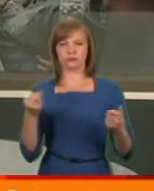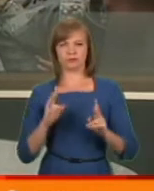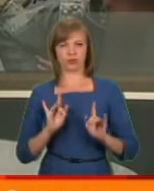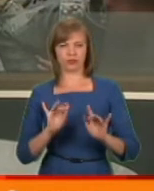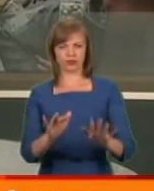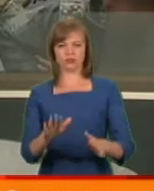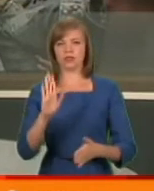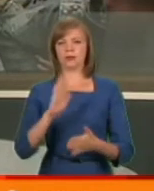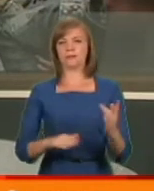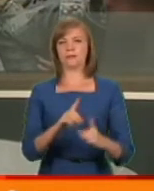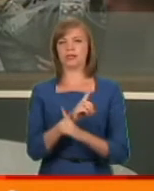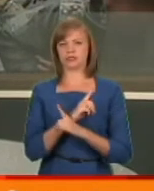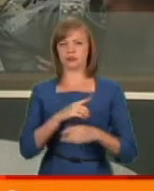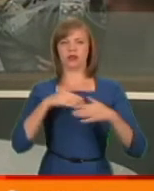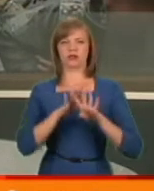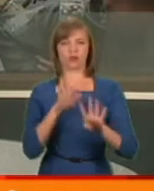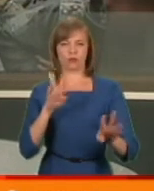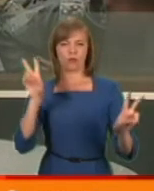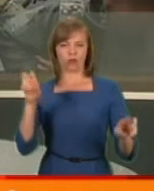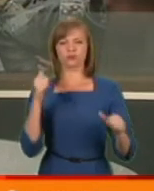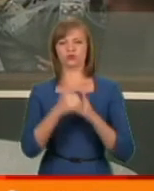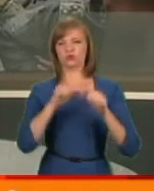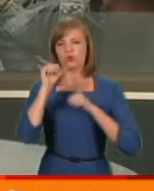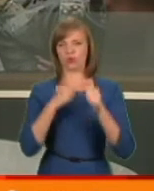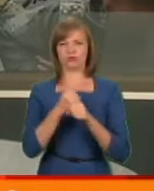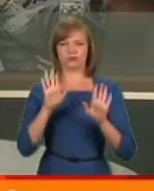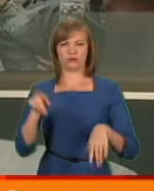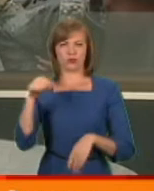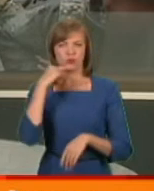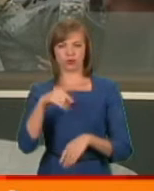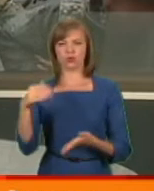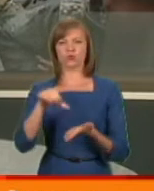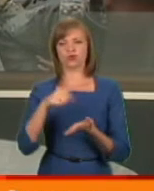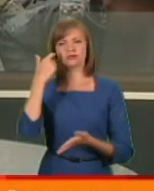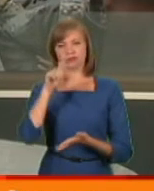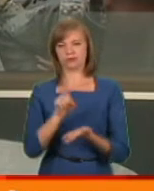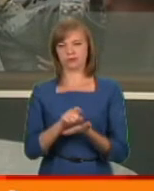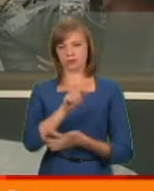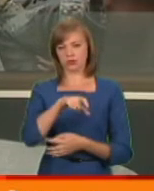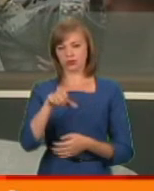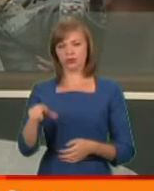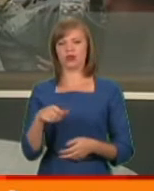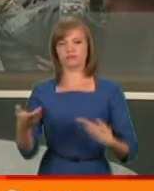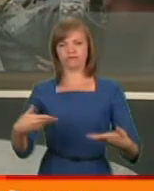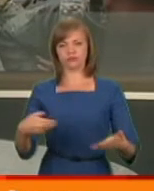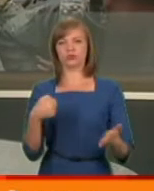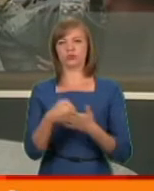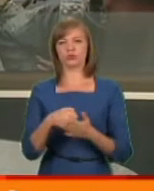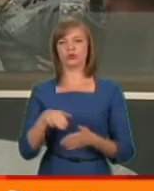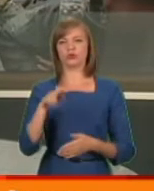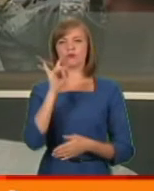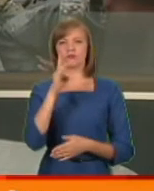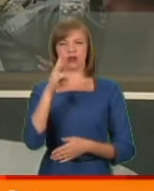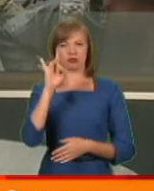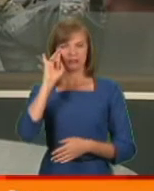провокативна акція «Безсмертний полк», яку щороку влаштовують в Росії. Її учасники, переважно пенсіонери, прямували до парку Слави